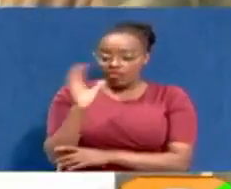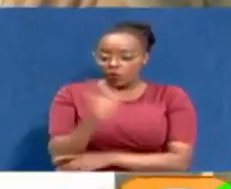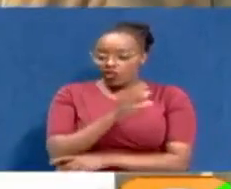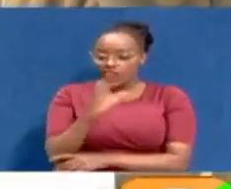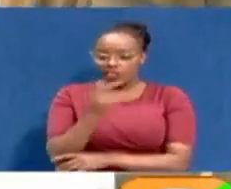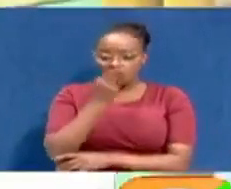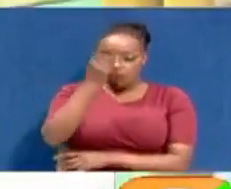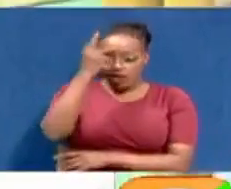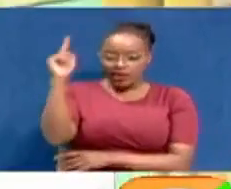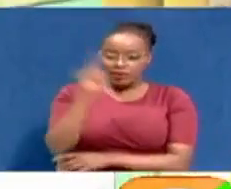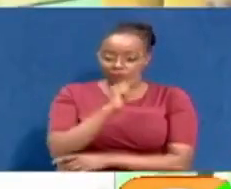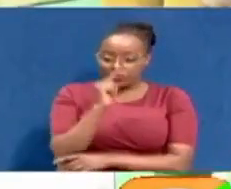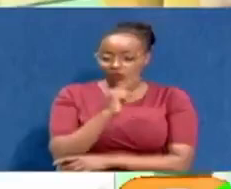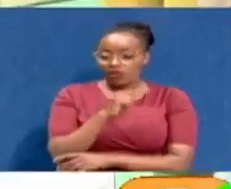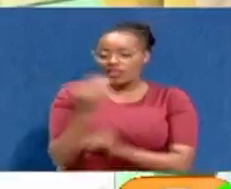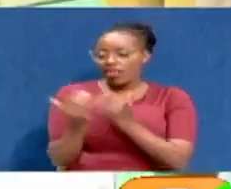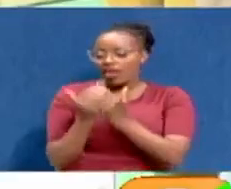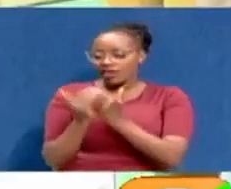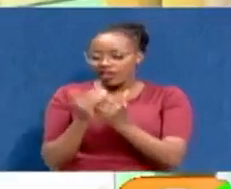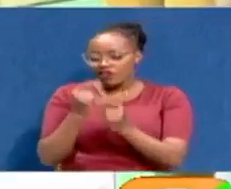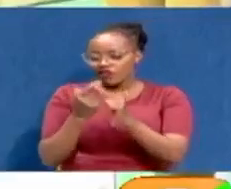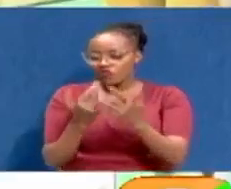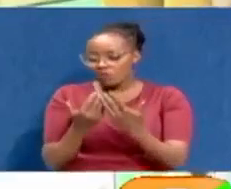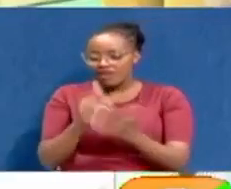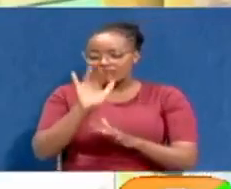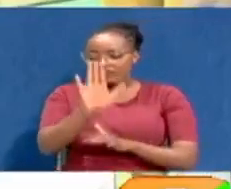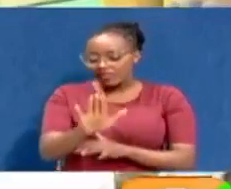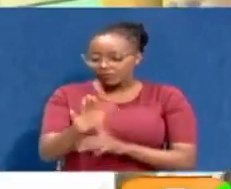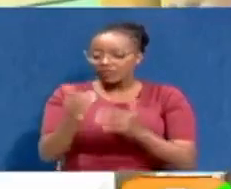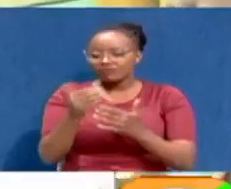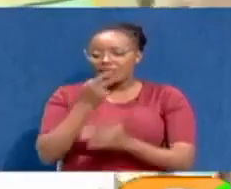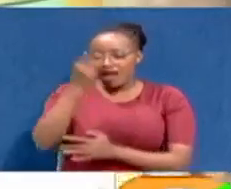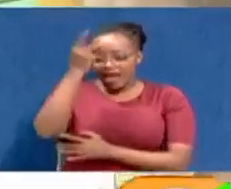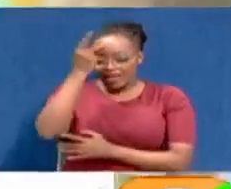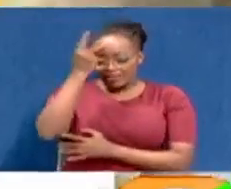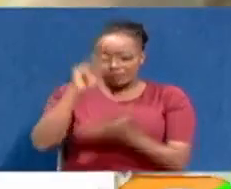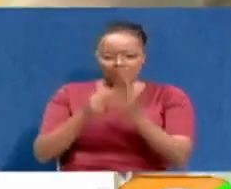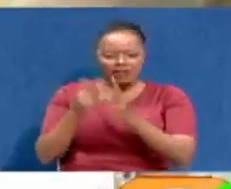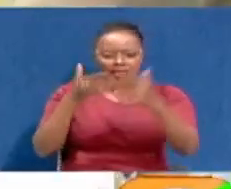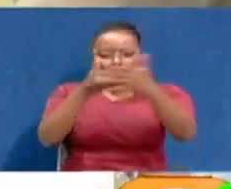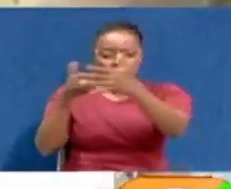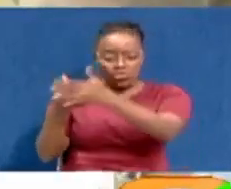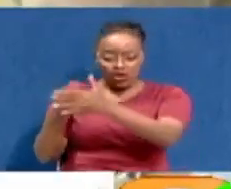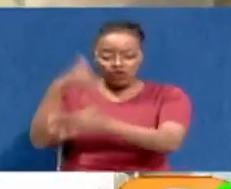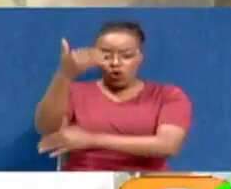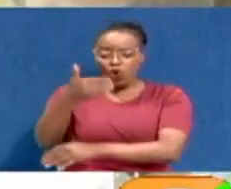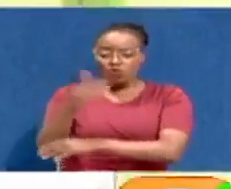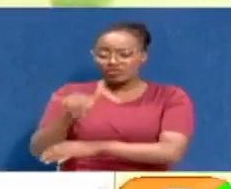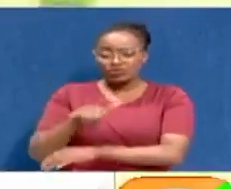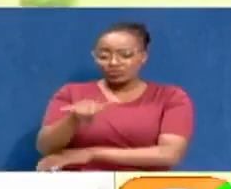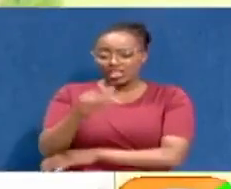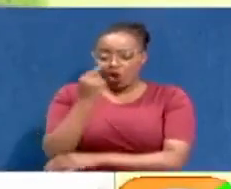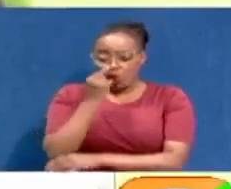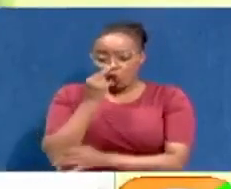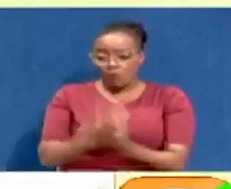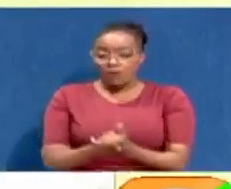miongoni mwa wazazi, malezi ya wazazi wa kambo na kuwa mayatima ndio vikwazo vinavyowazuia kukaa nyumbani.